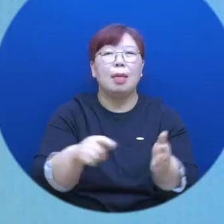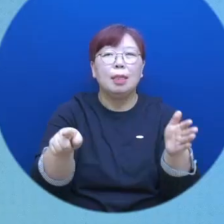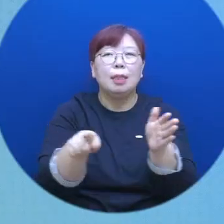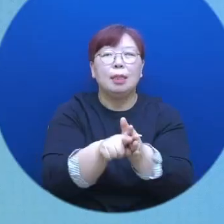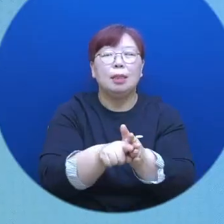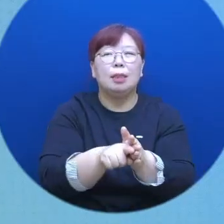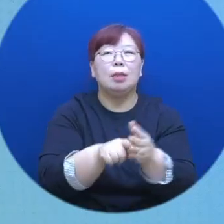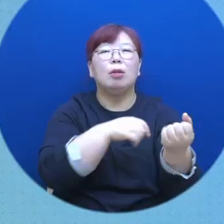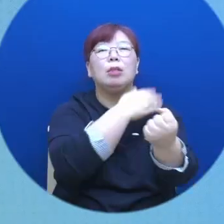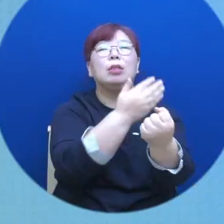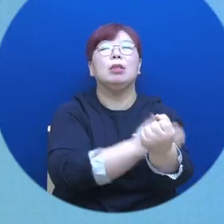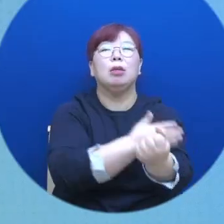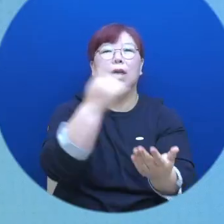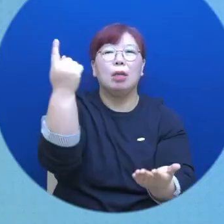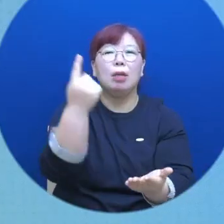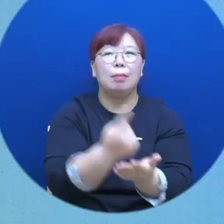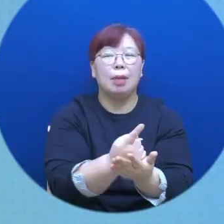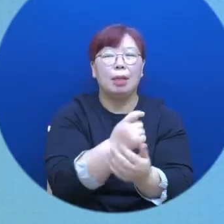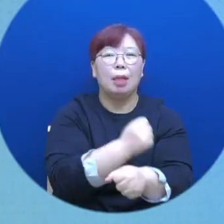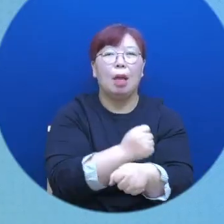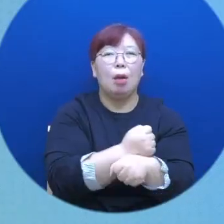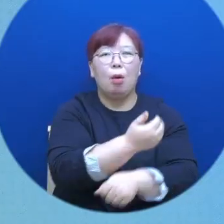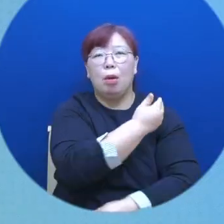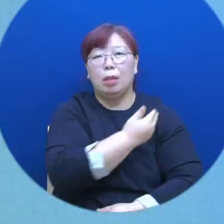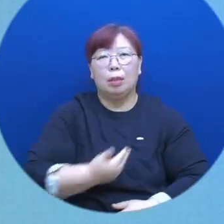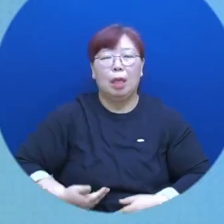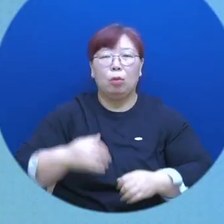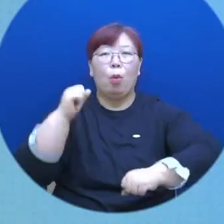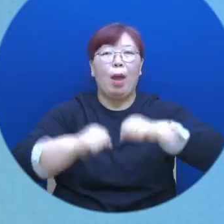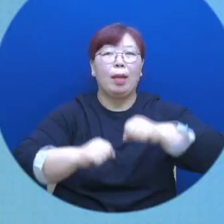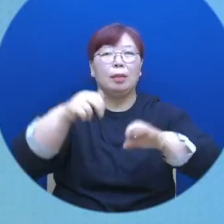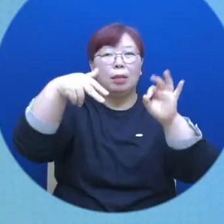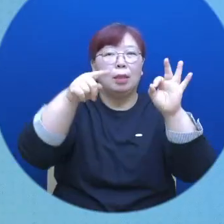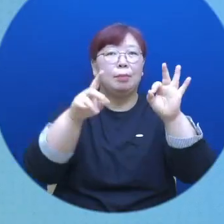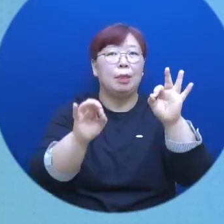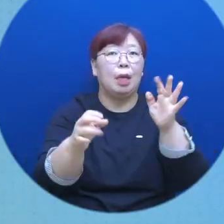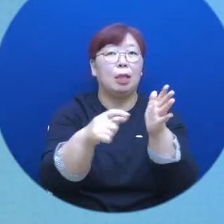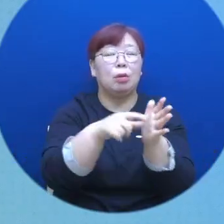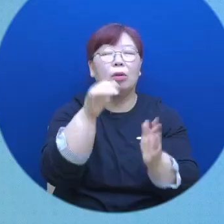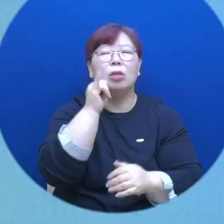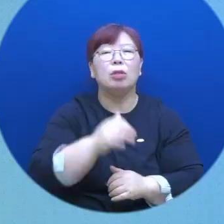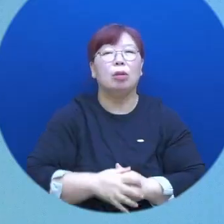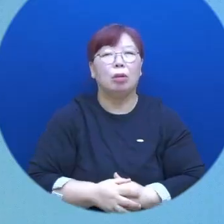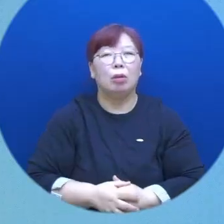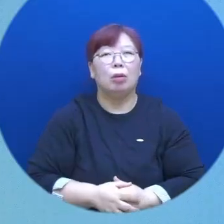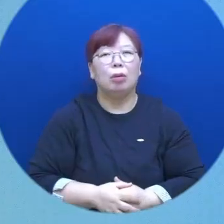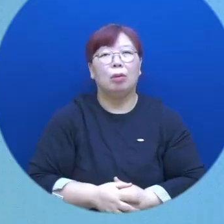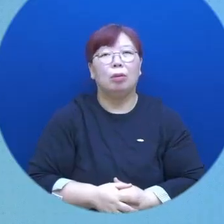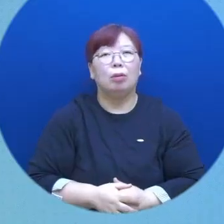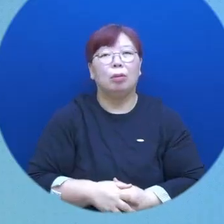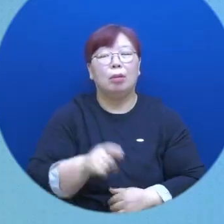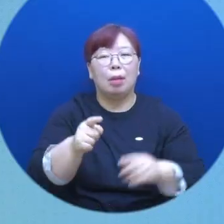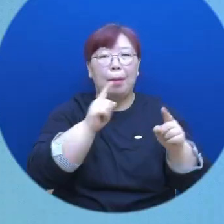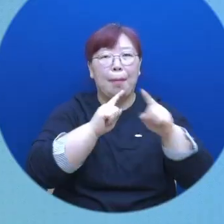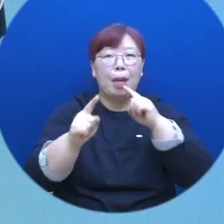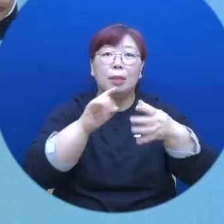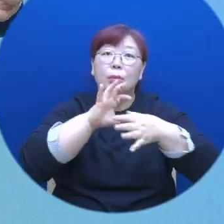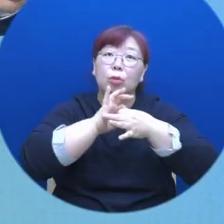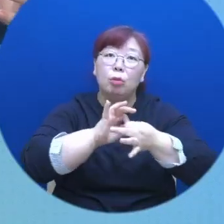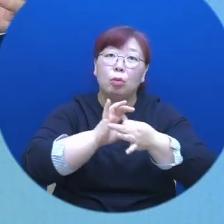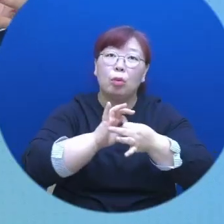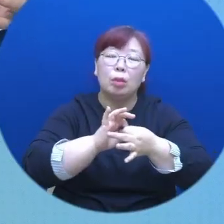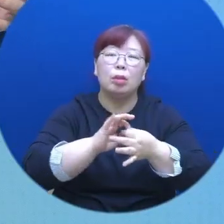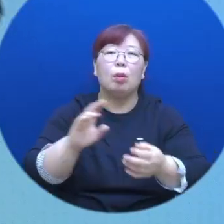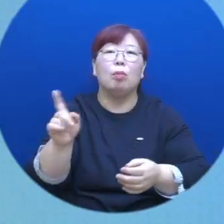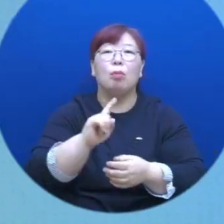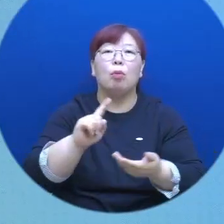하는 것을 사도행전 10장에서 말씀하고 있는 거잖아요. 그렇다면 이 말씀을 통하여 우리에게 뭘 말씀해 주고